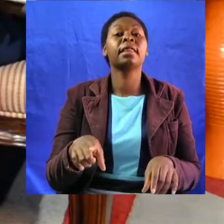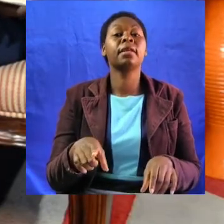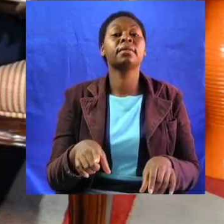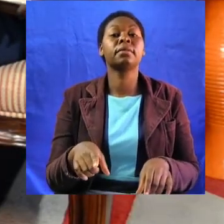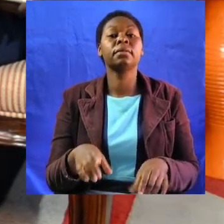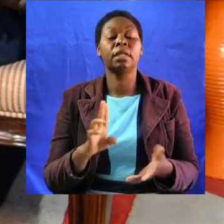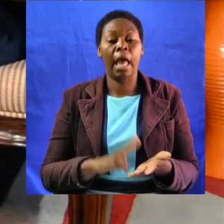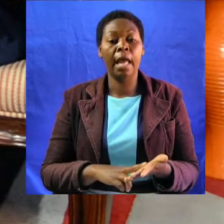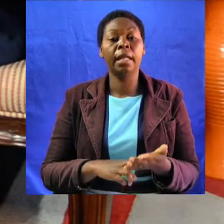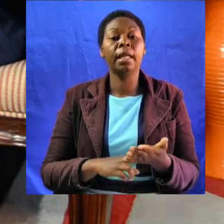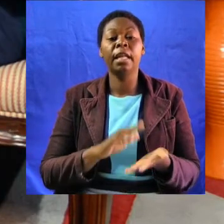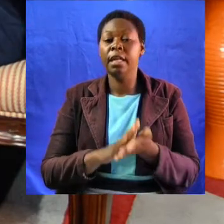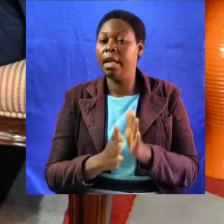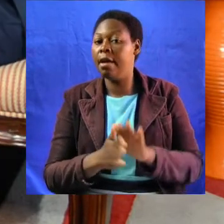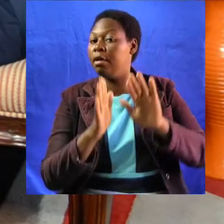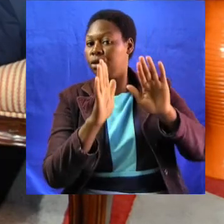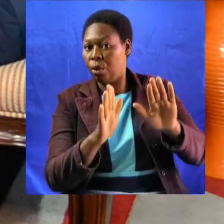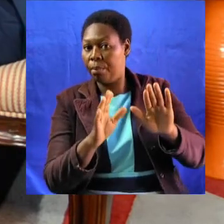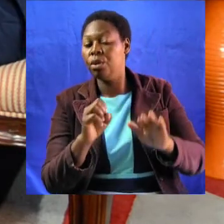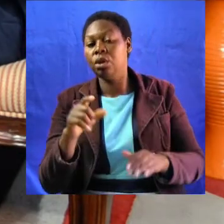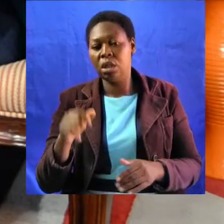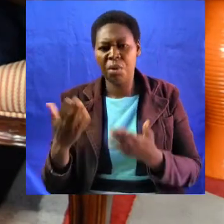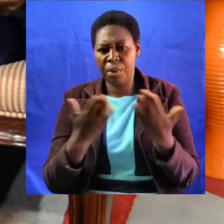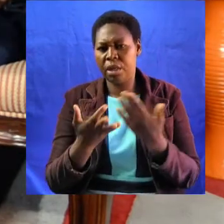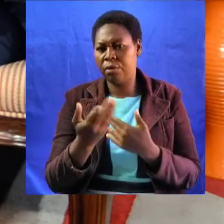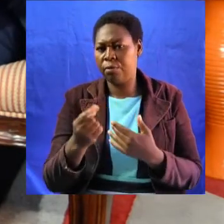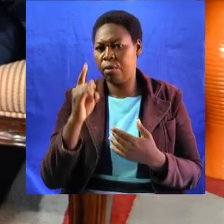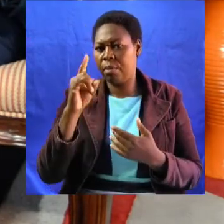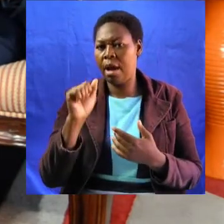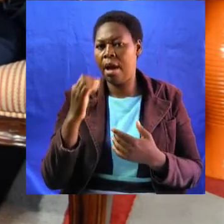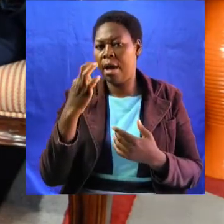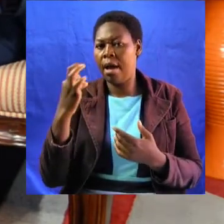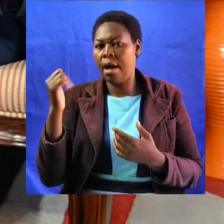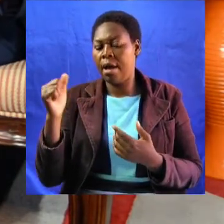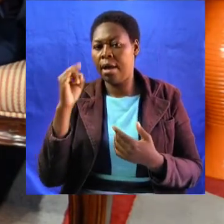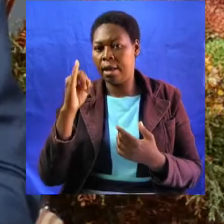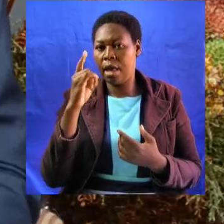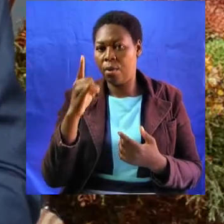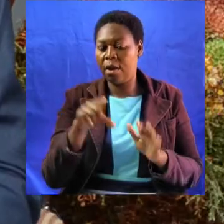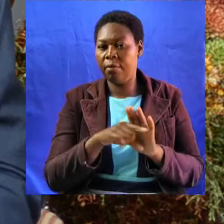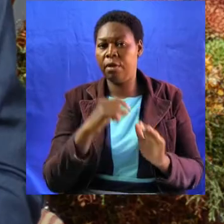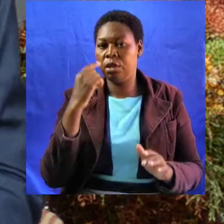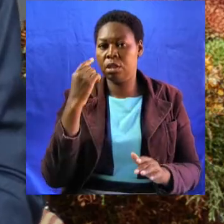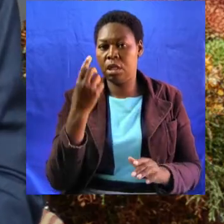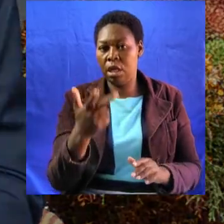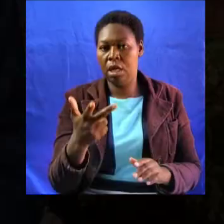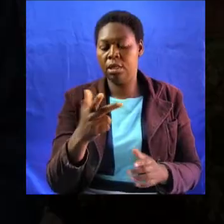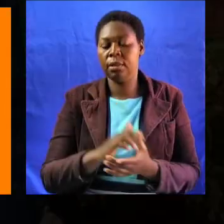Maitirwa acho asiri kuita. Hationei futi kuna Zakaya kuna Hagai. 1 verse 8 ne verse 14. Hagai 1